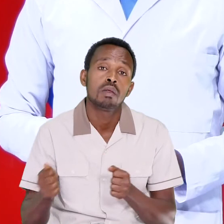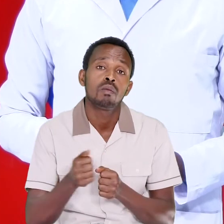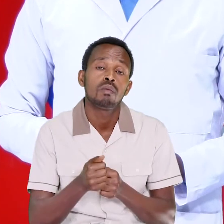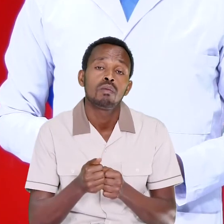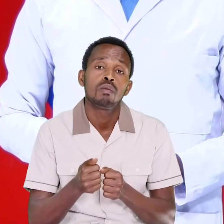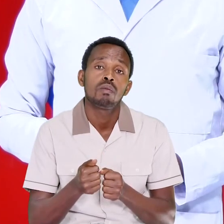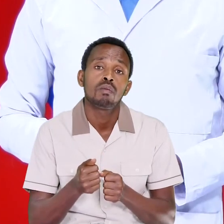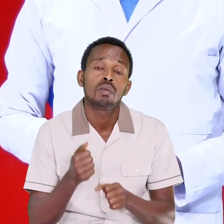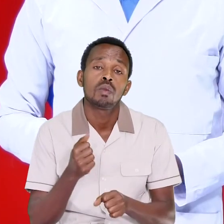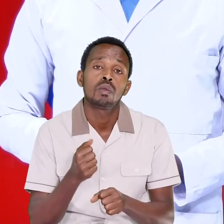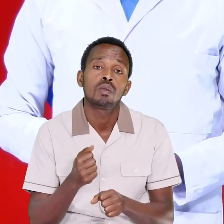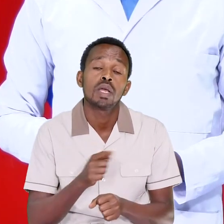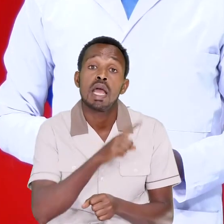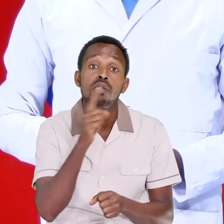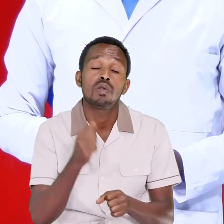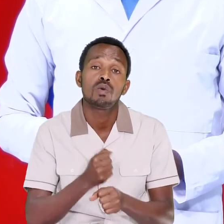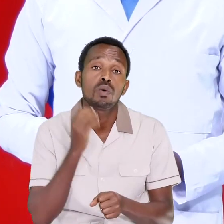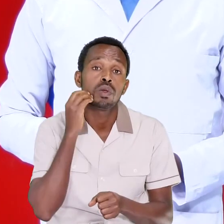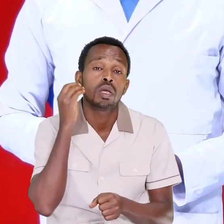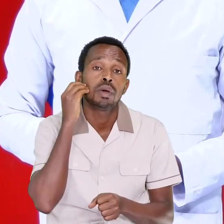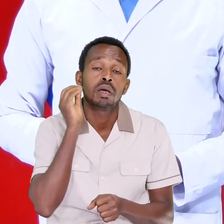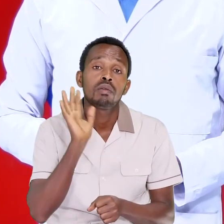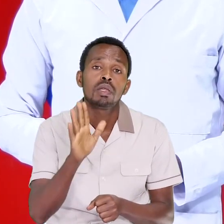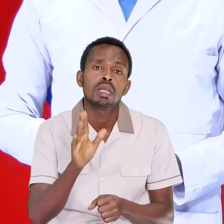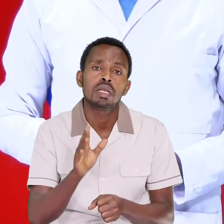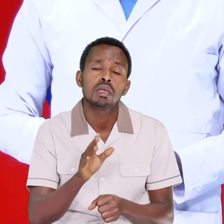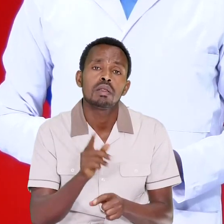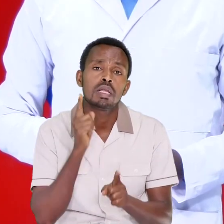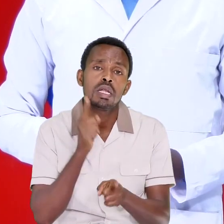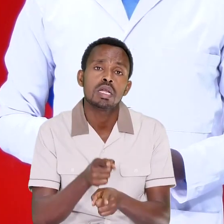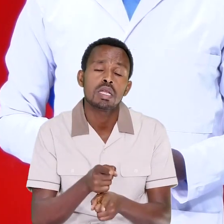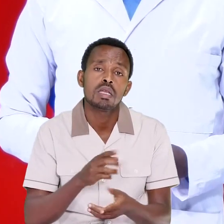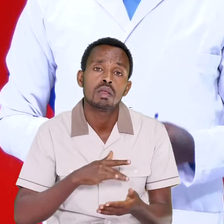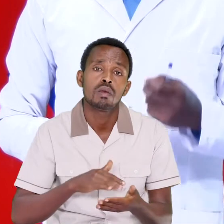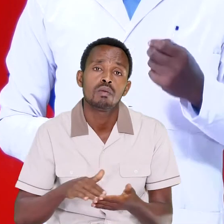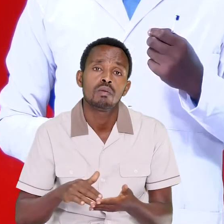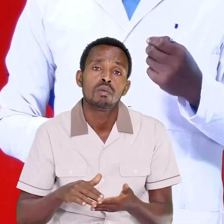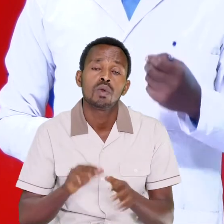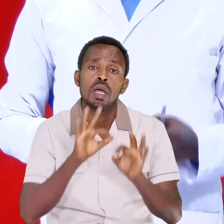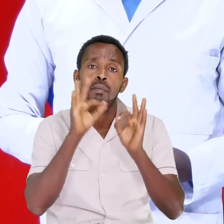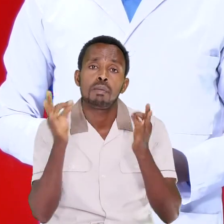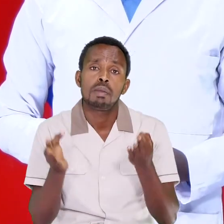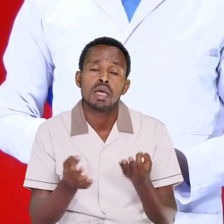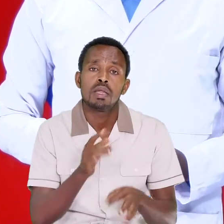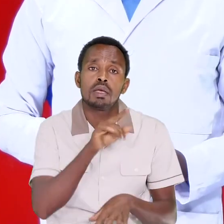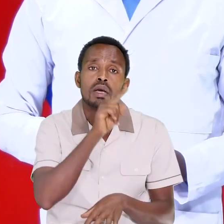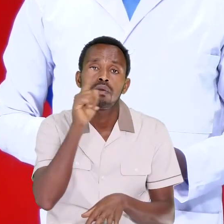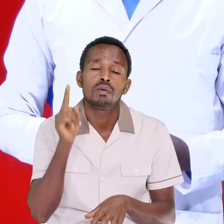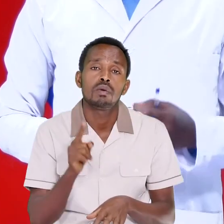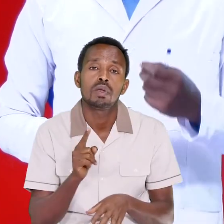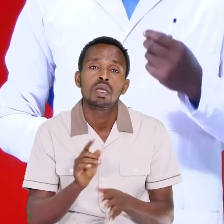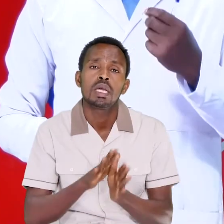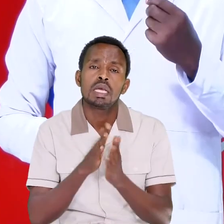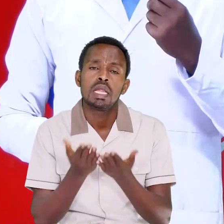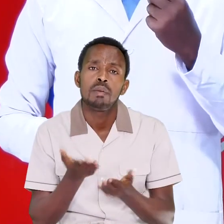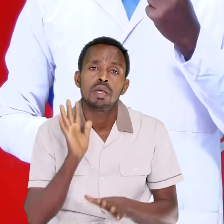gaaffilee hojii manaaf isinii kennaman sirriitti dubbisuudhaan, maatii keessanis gaafachuudhaan,